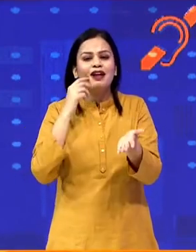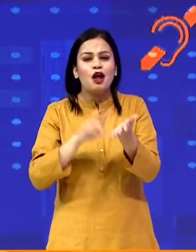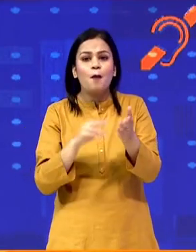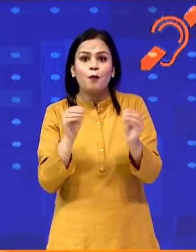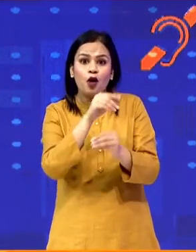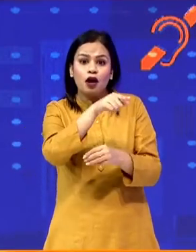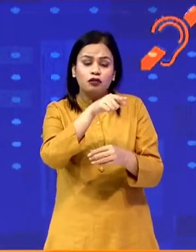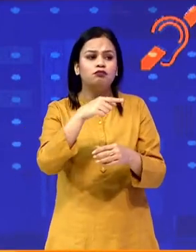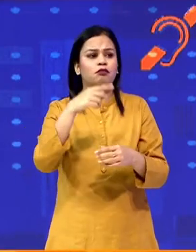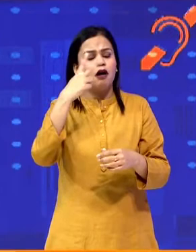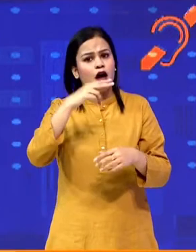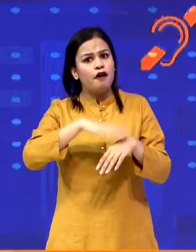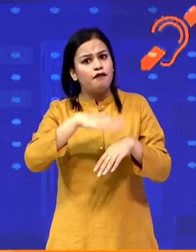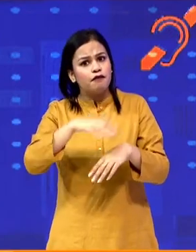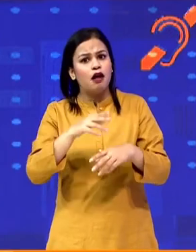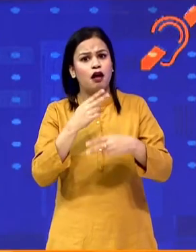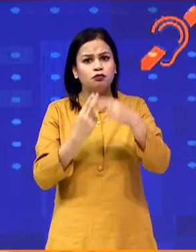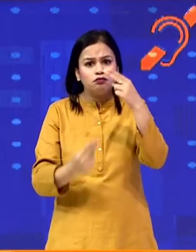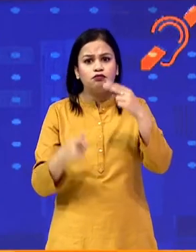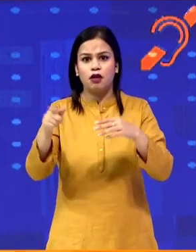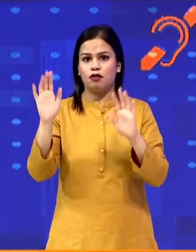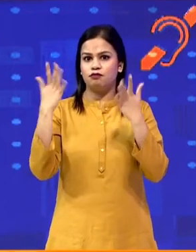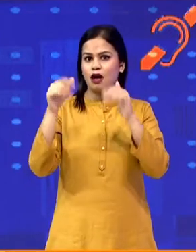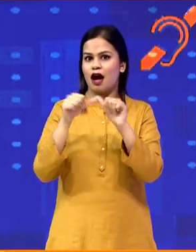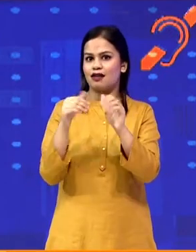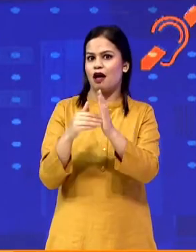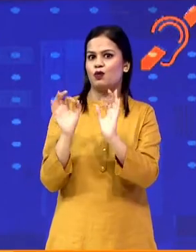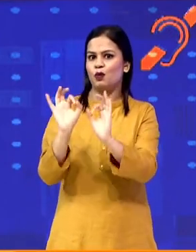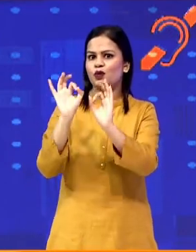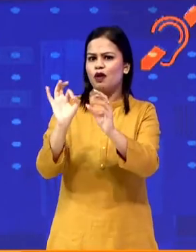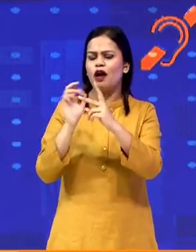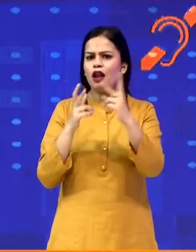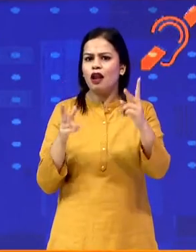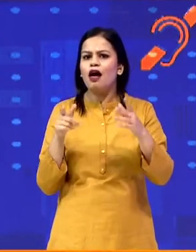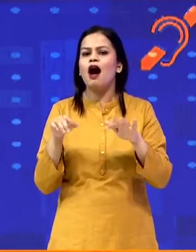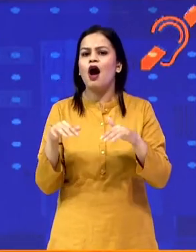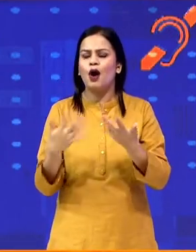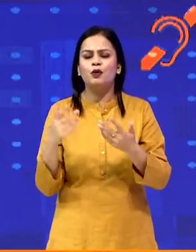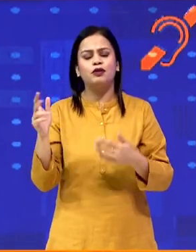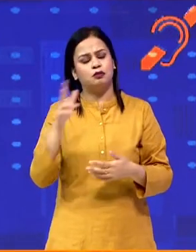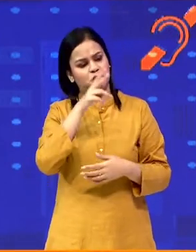की राहुल जी भी इस तरह का कोई कम करें की इसके लिए मोदी जी रोए